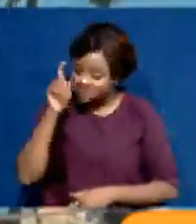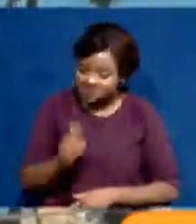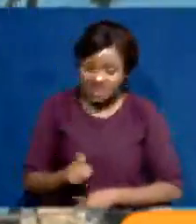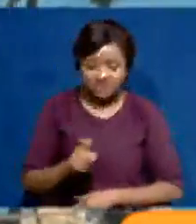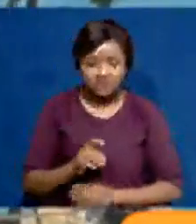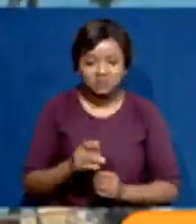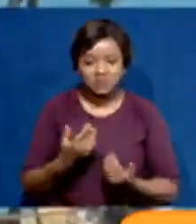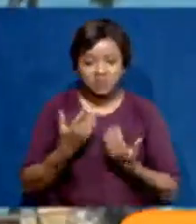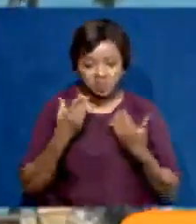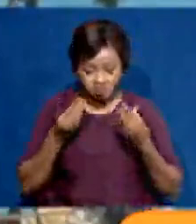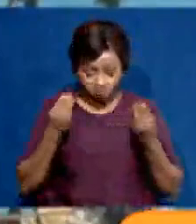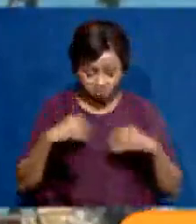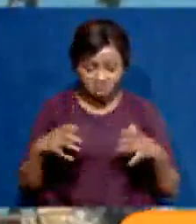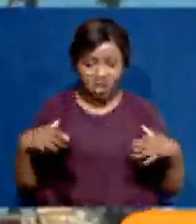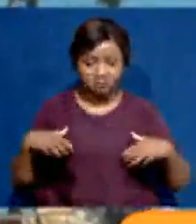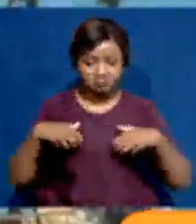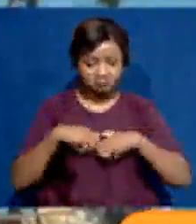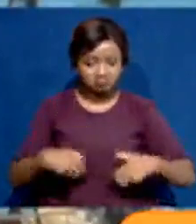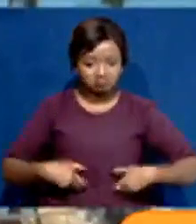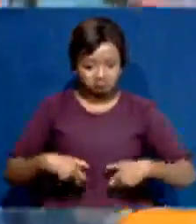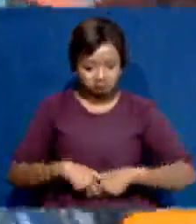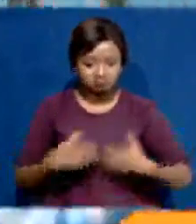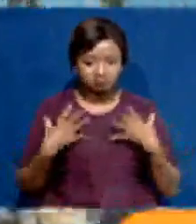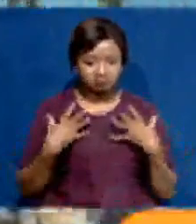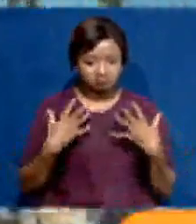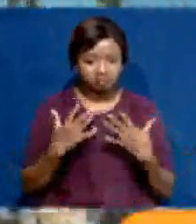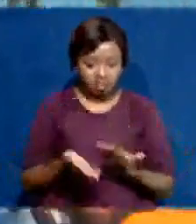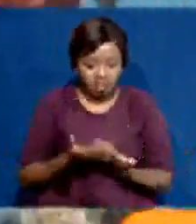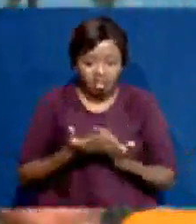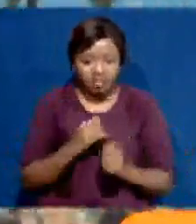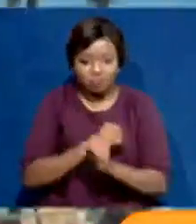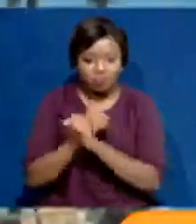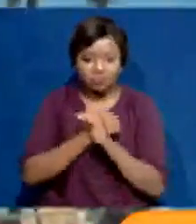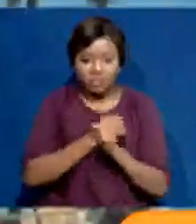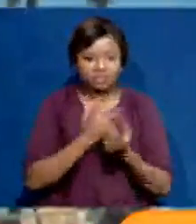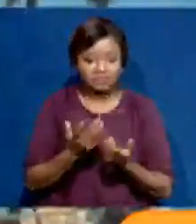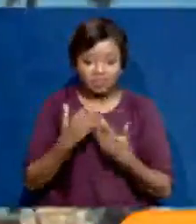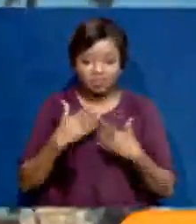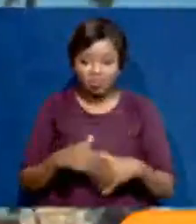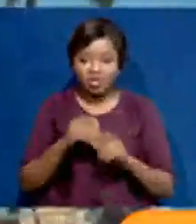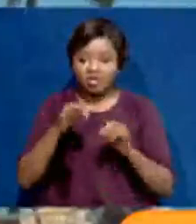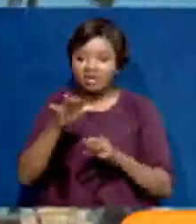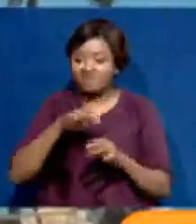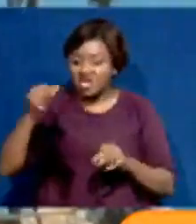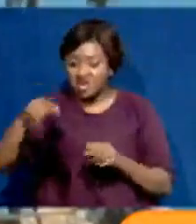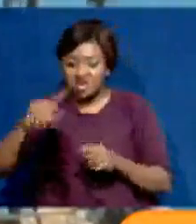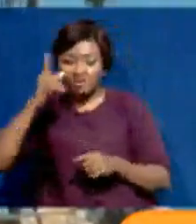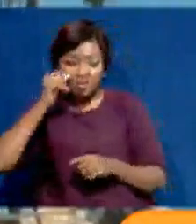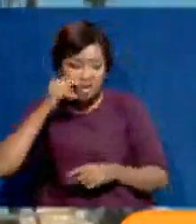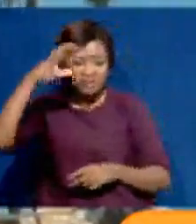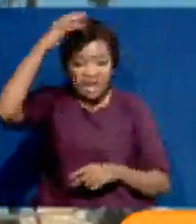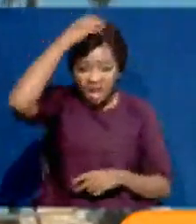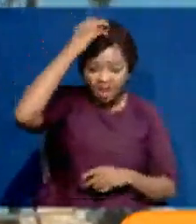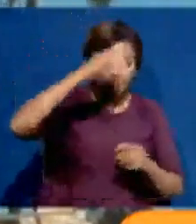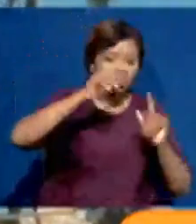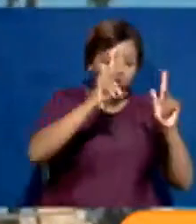Kupitia madau lazima wavae life jackets, kama ni hapa Mombasa, ni Lamu, ni Shimoni ama ni Kisumu,